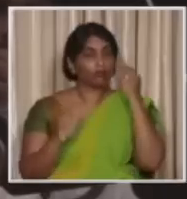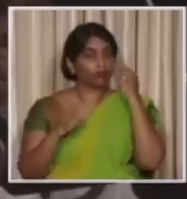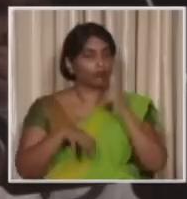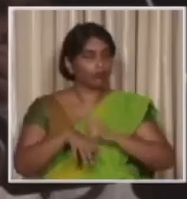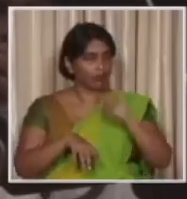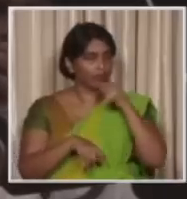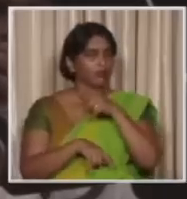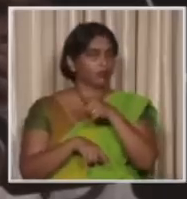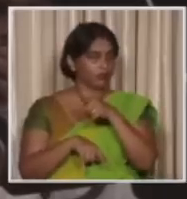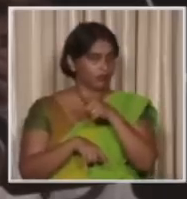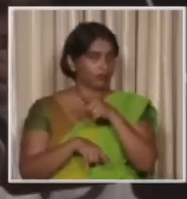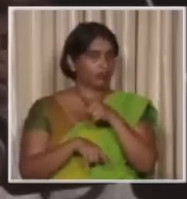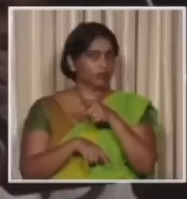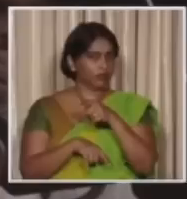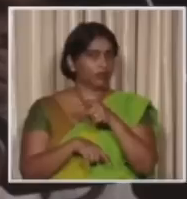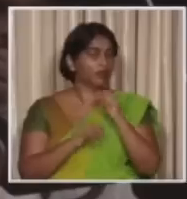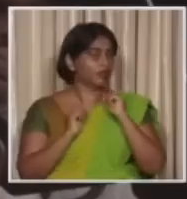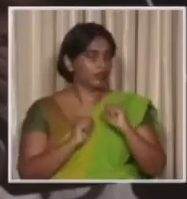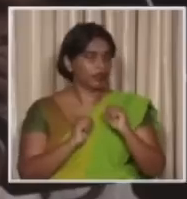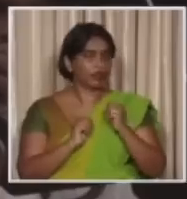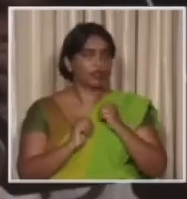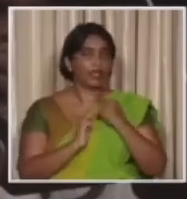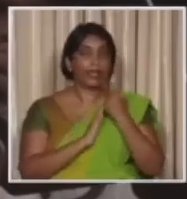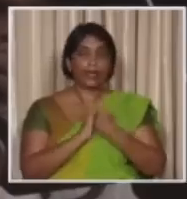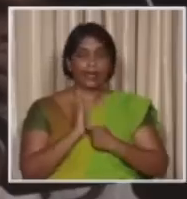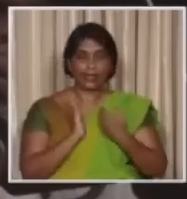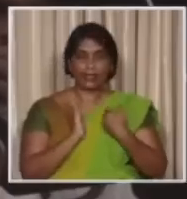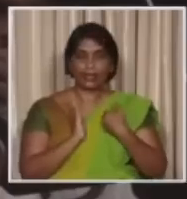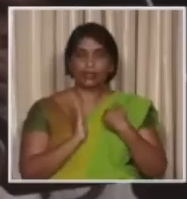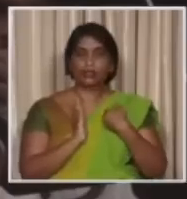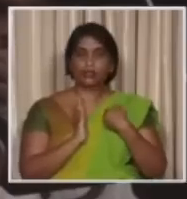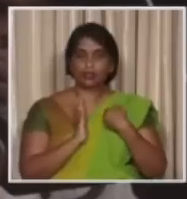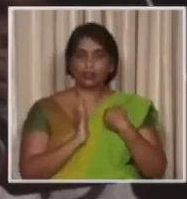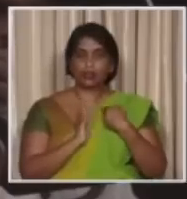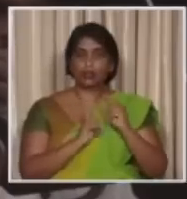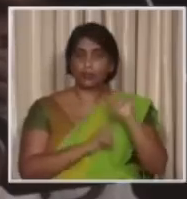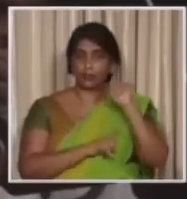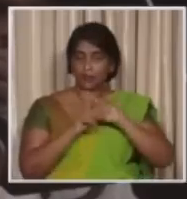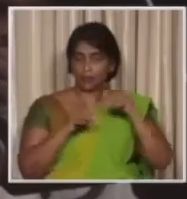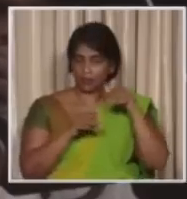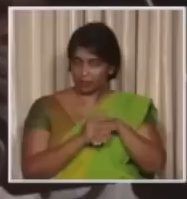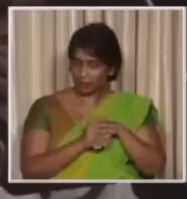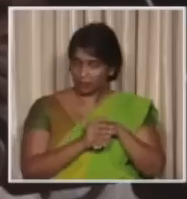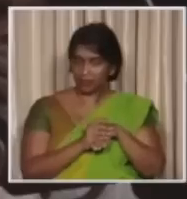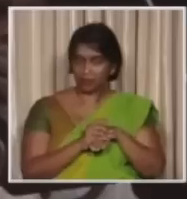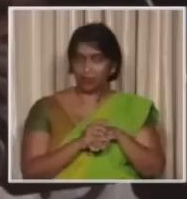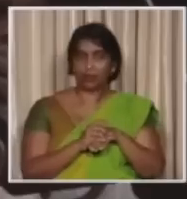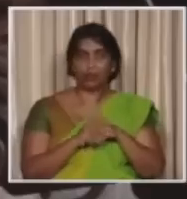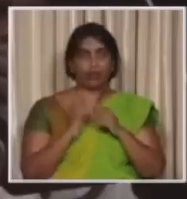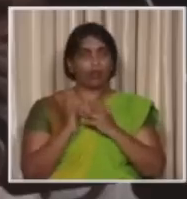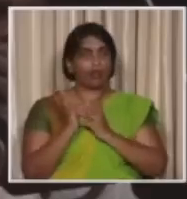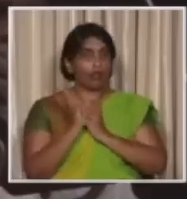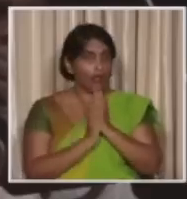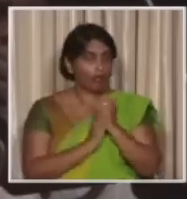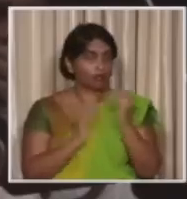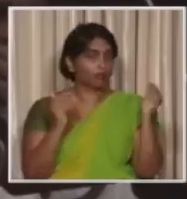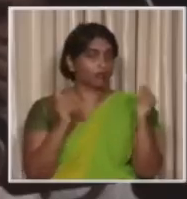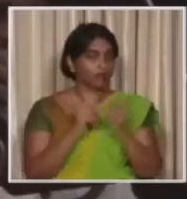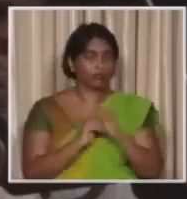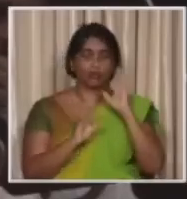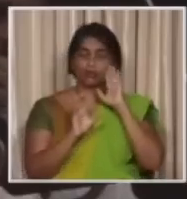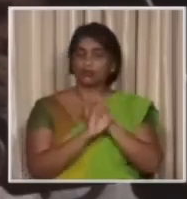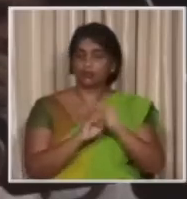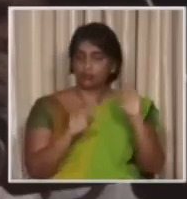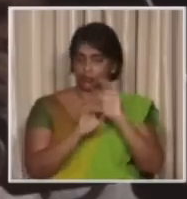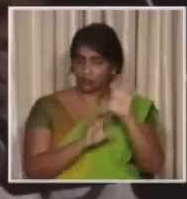ලක් වෙනවා. එමකද අපේ නීතිය තමයි මේ සභාවේ වරප්‍රසාද මුවාවෙන්